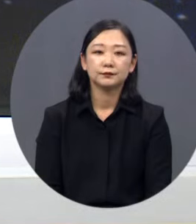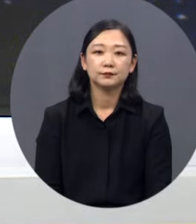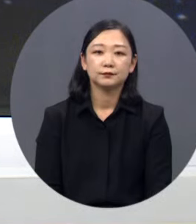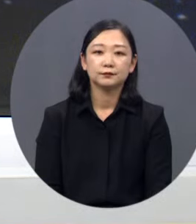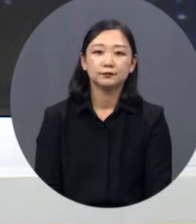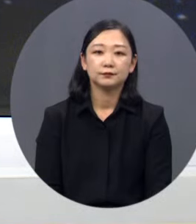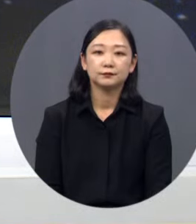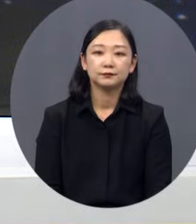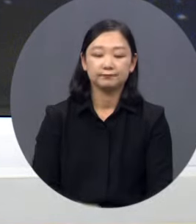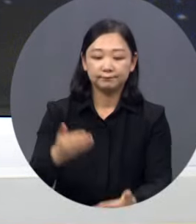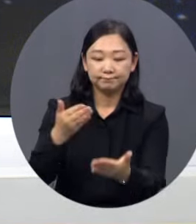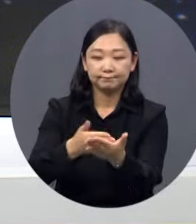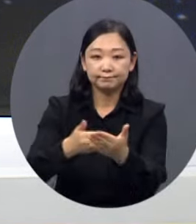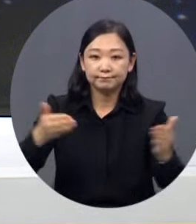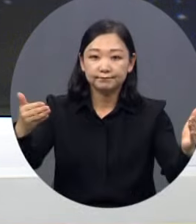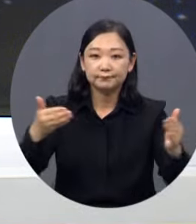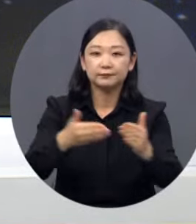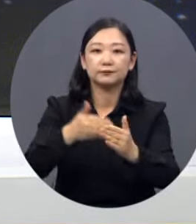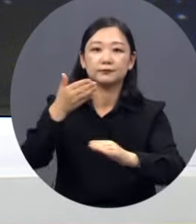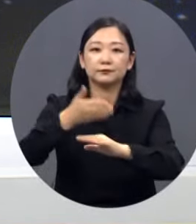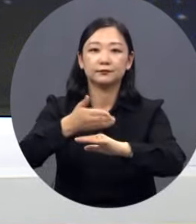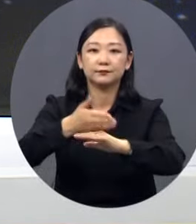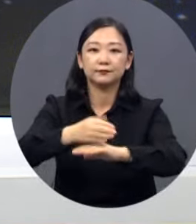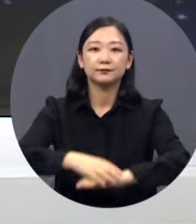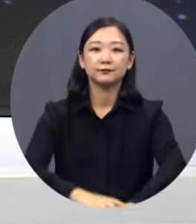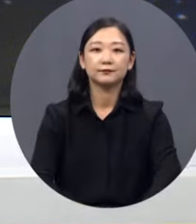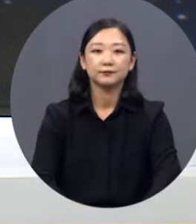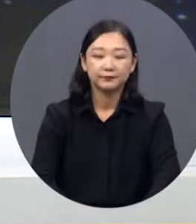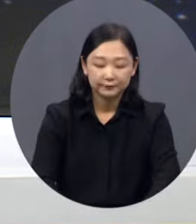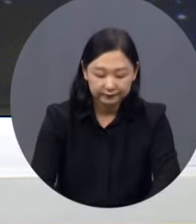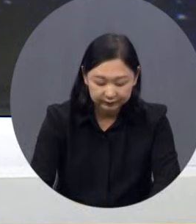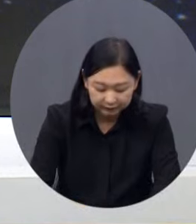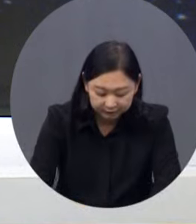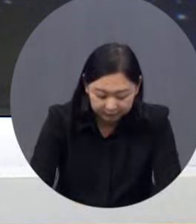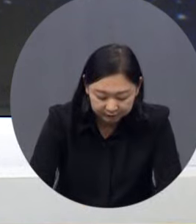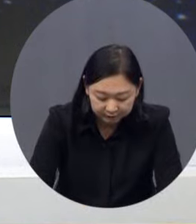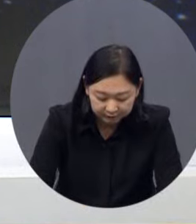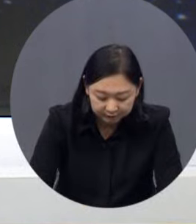마무리됐습니다 뉴스데스크 제주 마칩니다 시청해 주신 여러분 고맙습니다